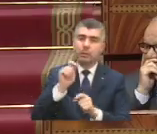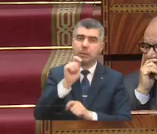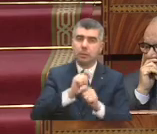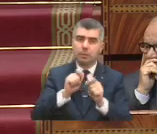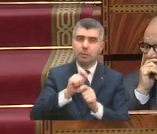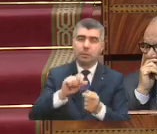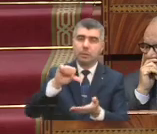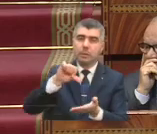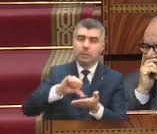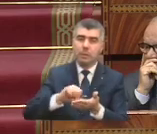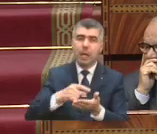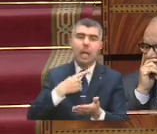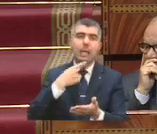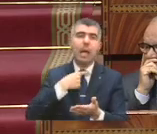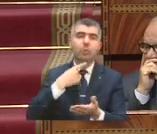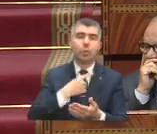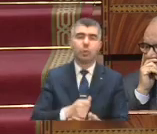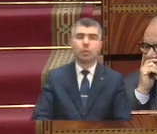القضائي بالريش